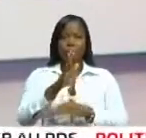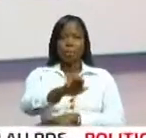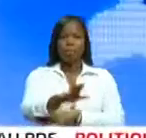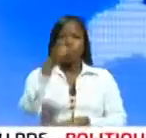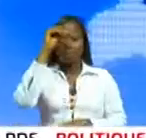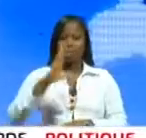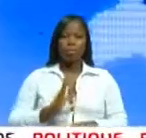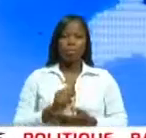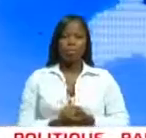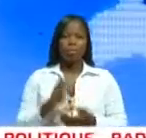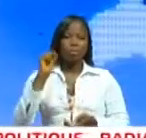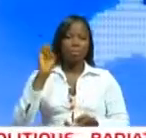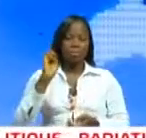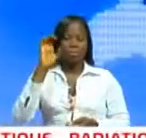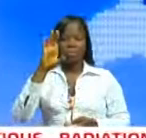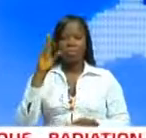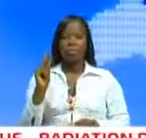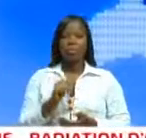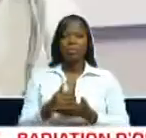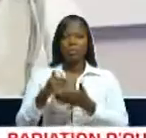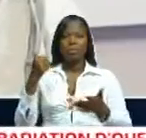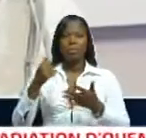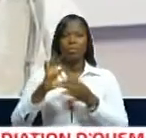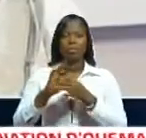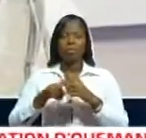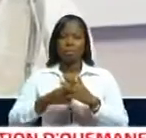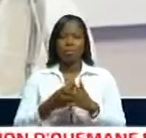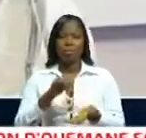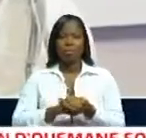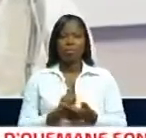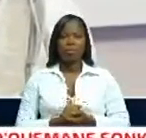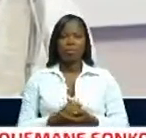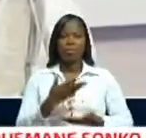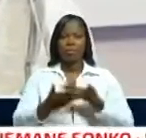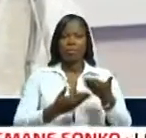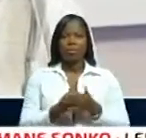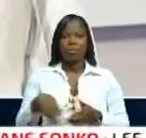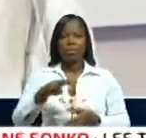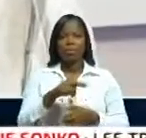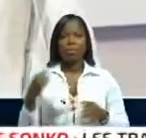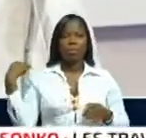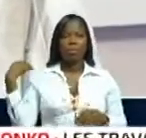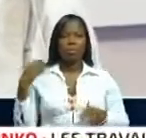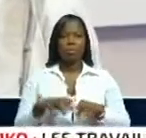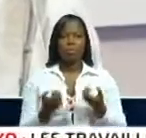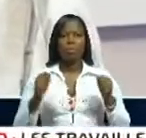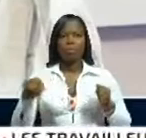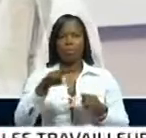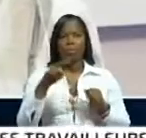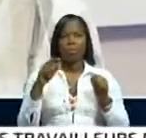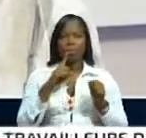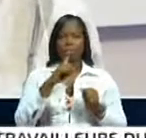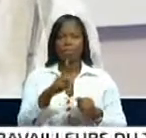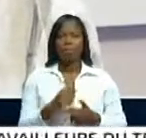alors une question beaucoup plus personnel avant de démarrer cet entretien vous qui êtes un responsable de la fp comment vous vous êtes retrouvé à